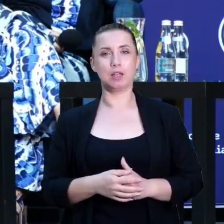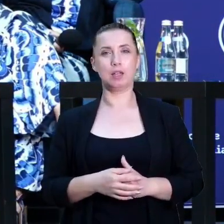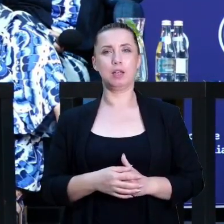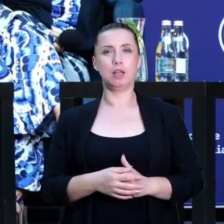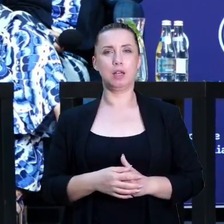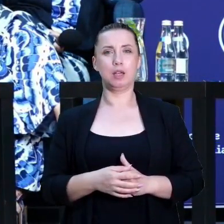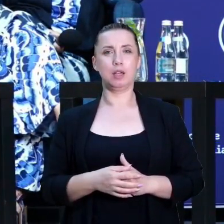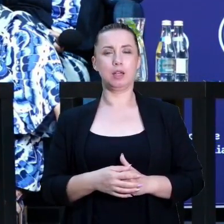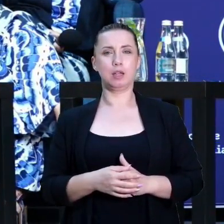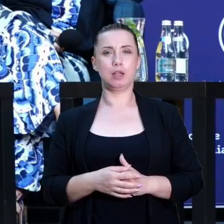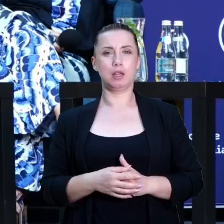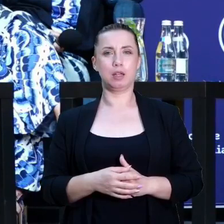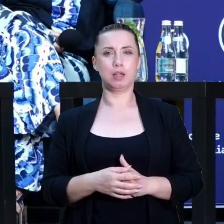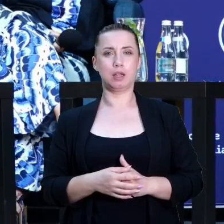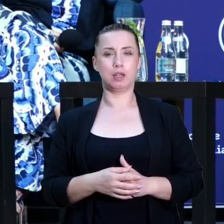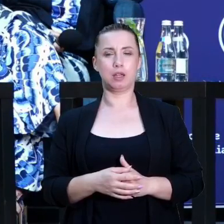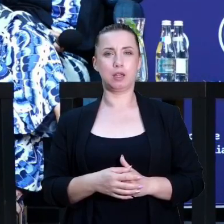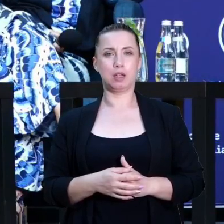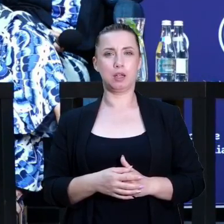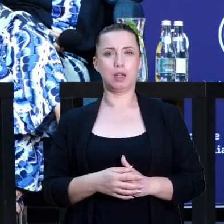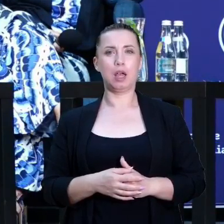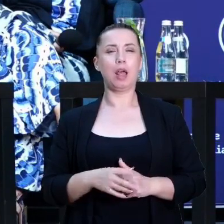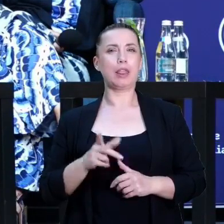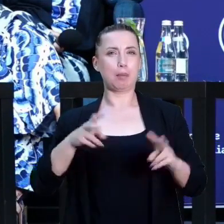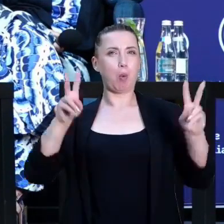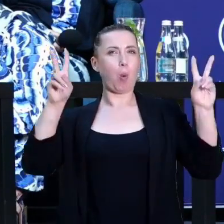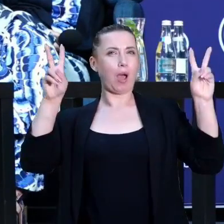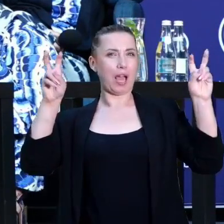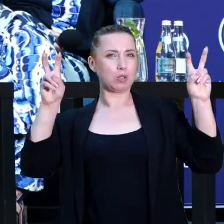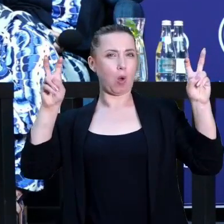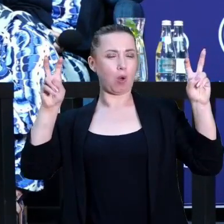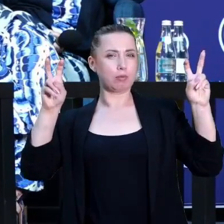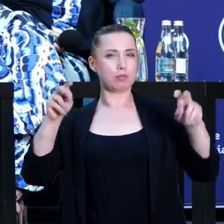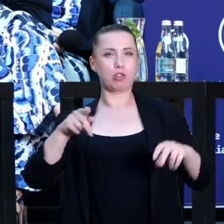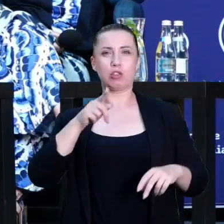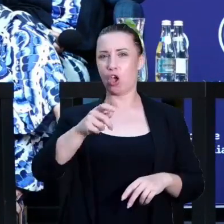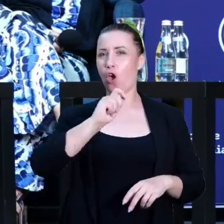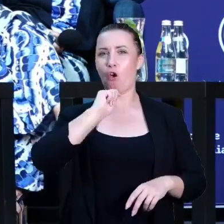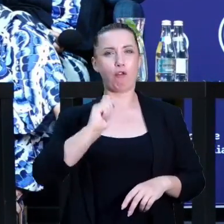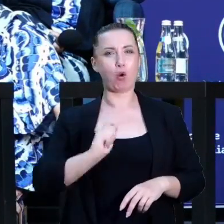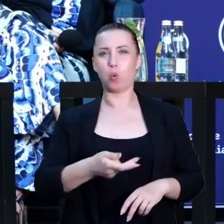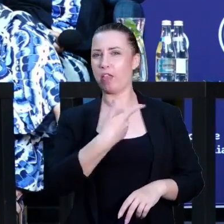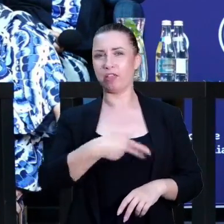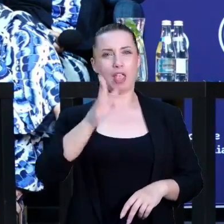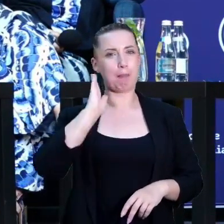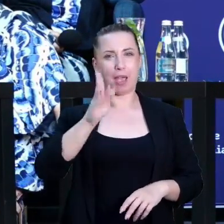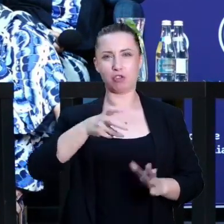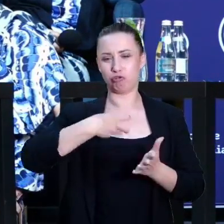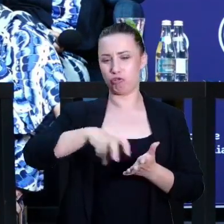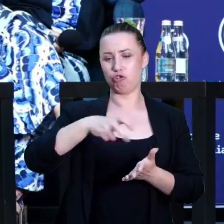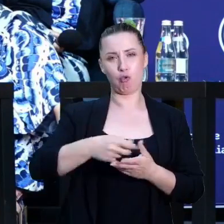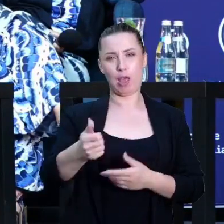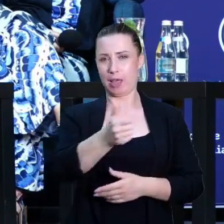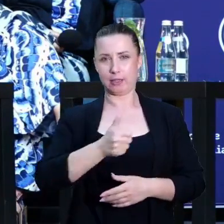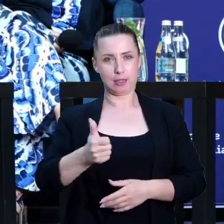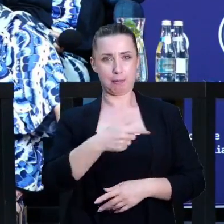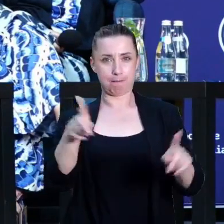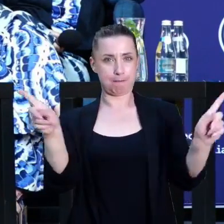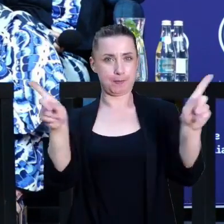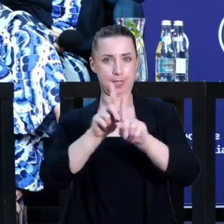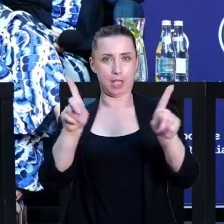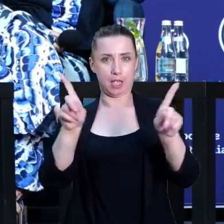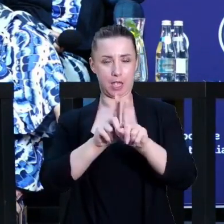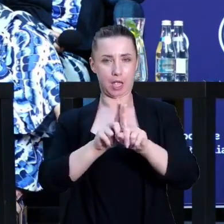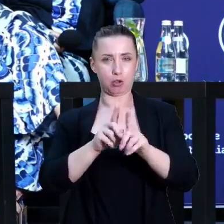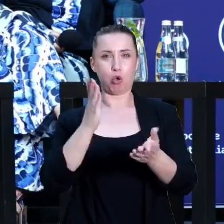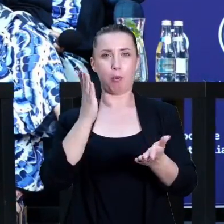ruchowi, nigdy przenigdy nie będziesz szła sama. Myślę, że ono gdzieś jednak bardzo mocno w nas